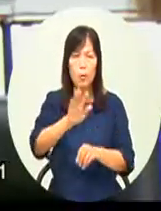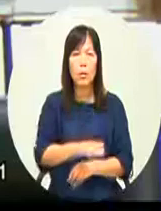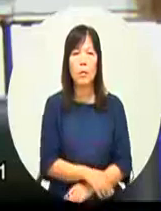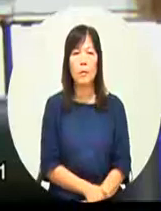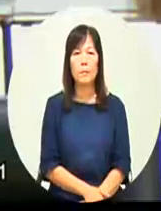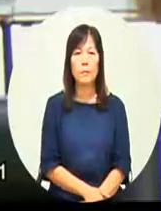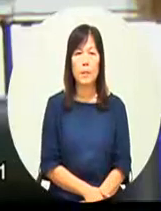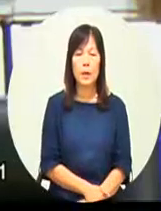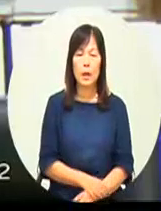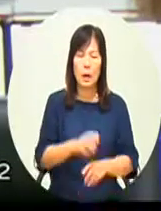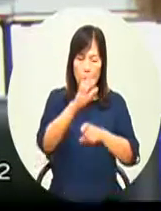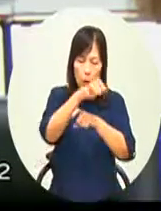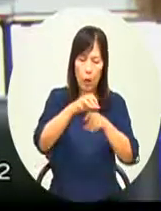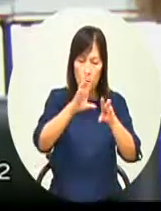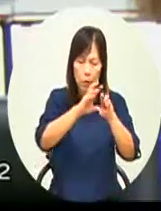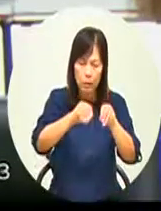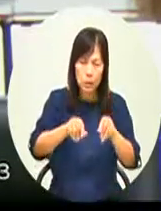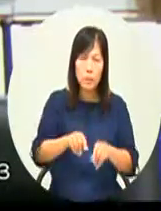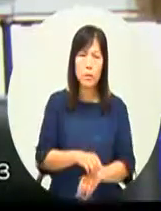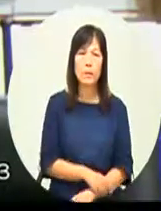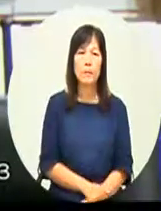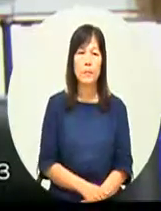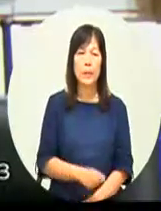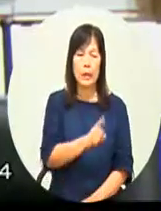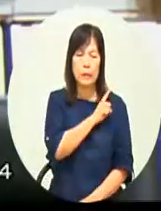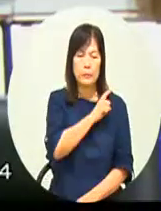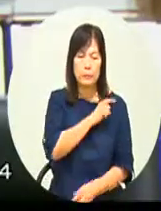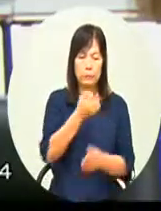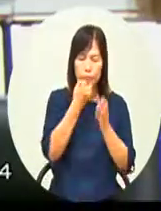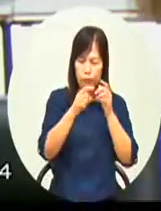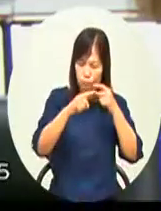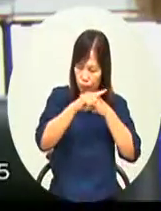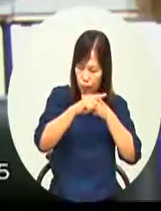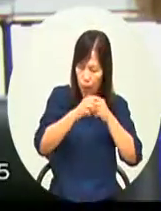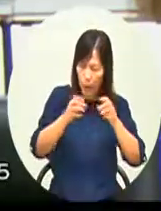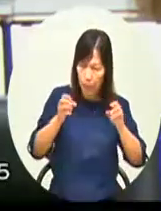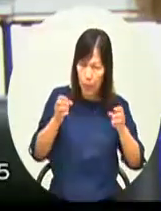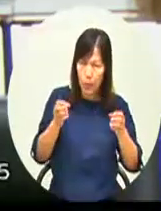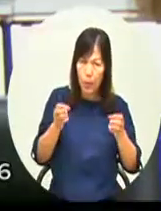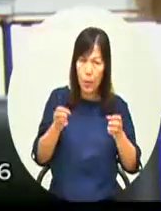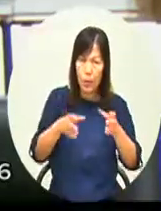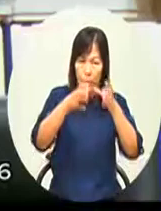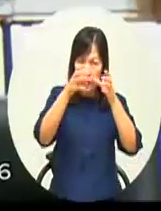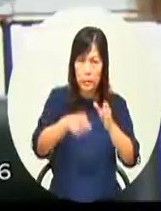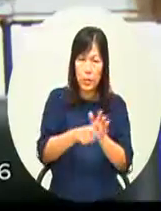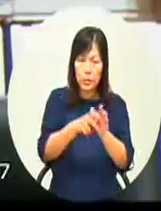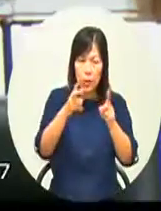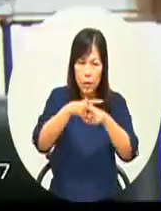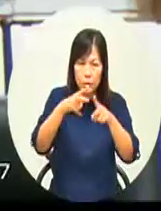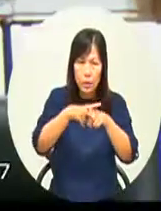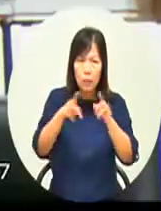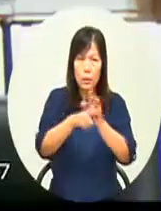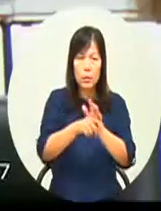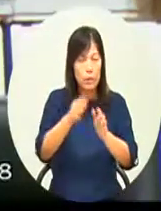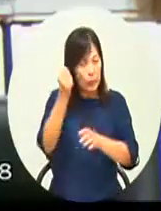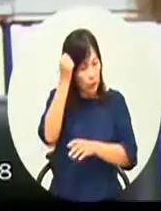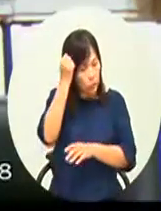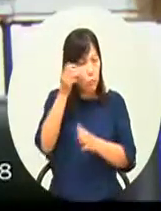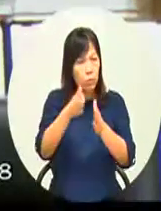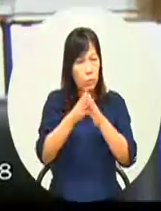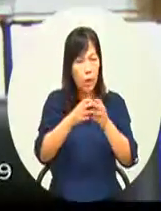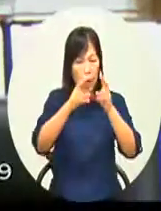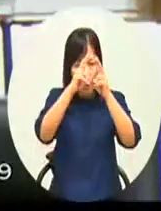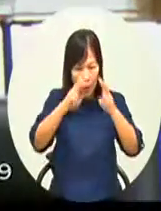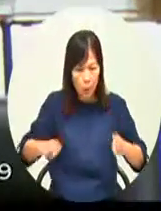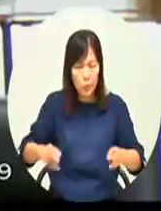全的农地，自己开发小型的露营区。那么